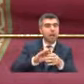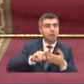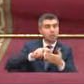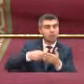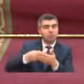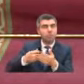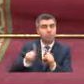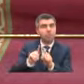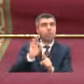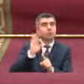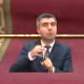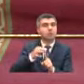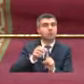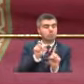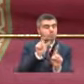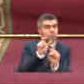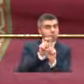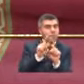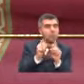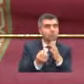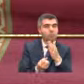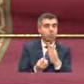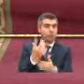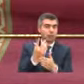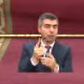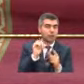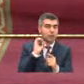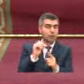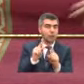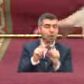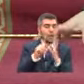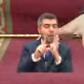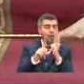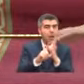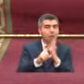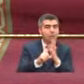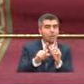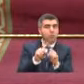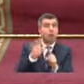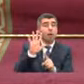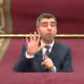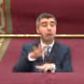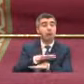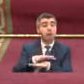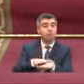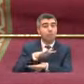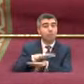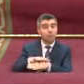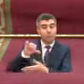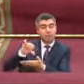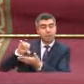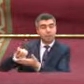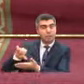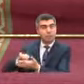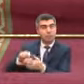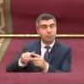بها مباشرة إحداث آلية على المستوى الترابي في المجالات اللي خاصة واحد خمسة الجهات من أجل أن نحيط بهذه